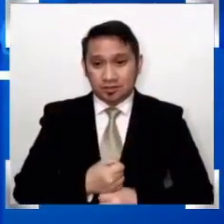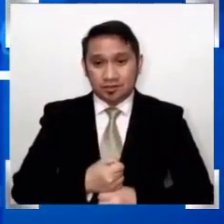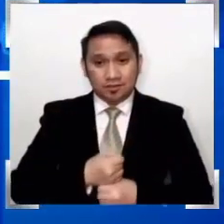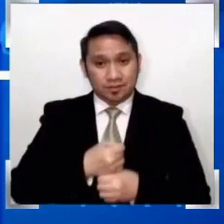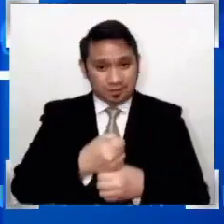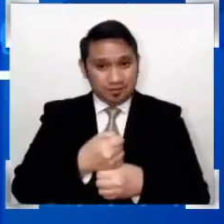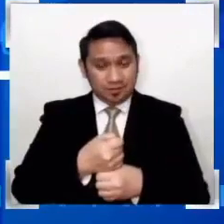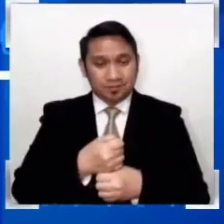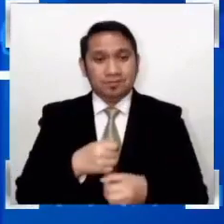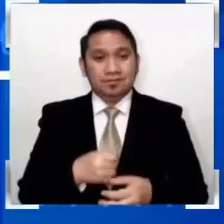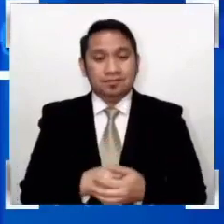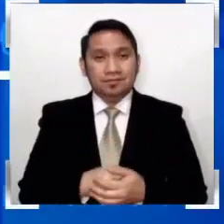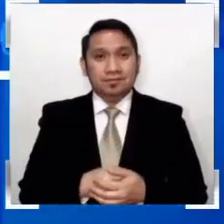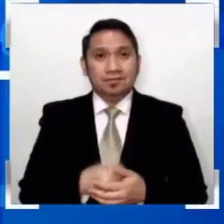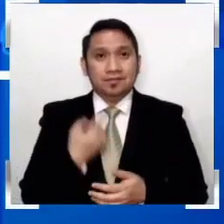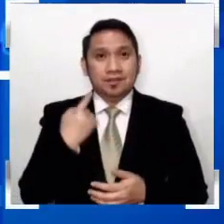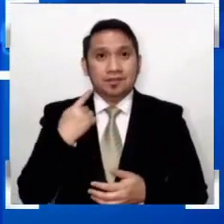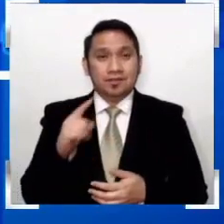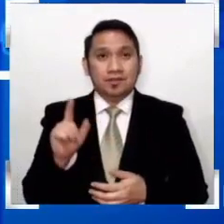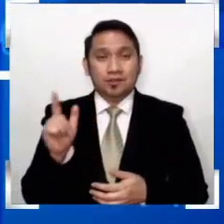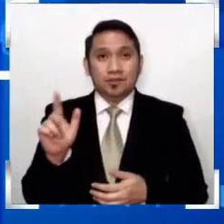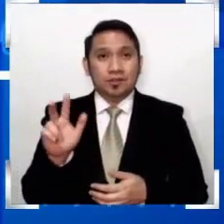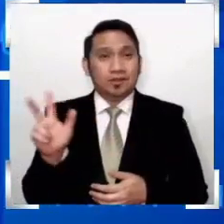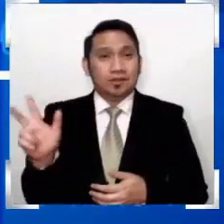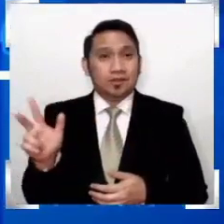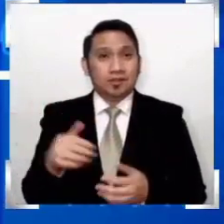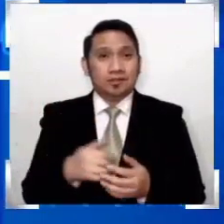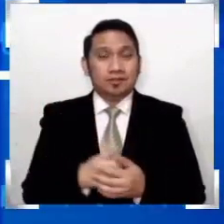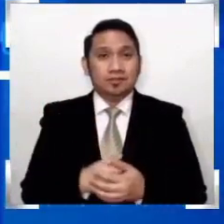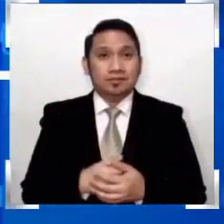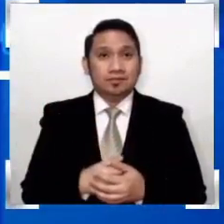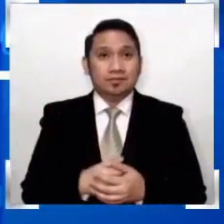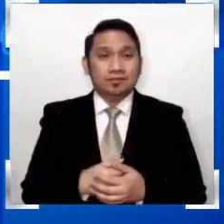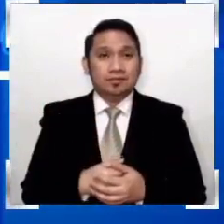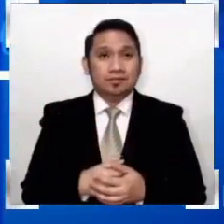to 2023 Gayo de Jon.